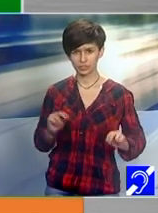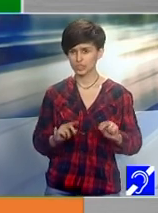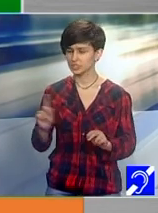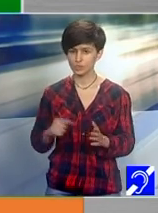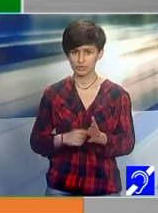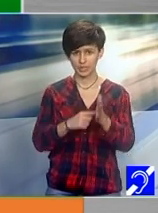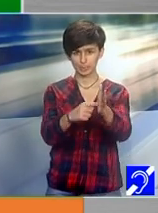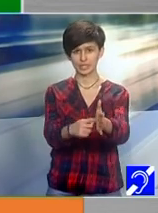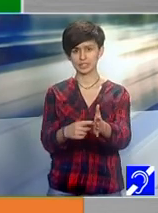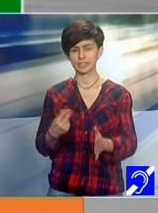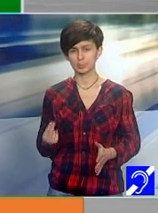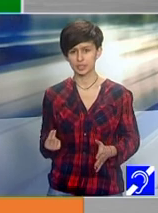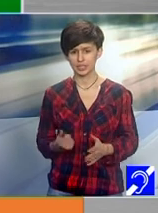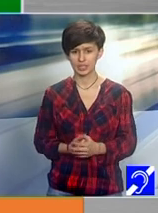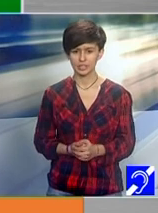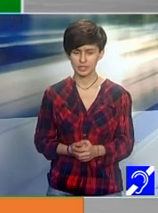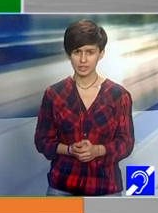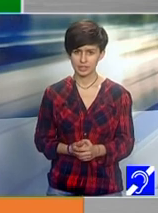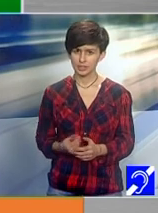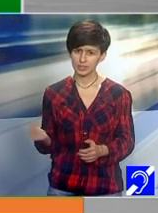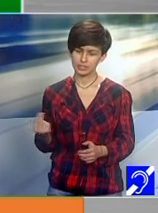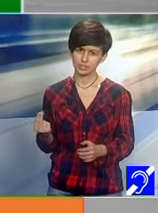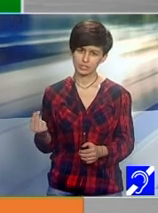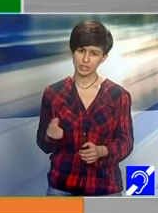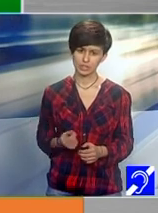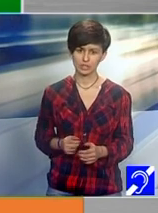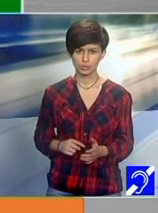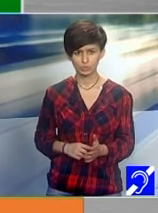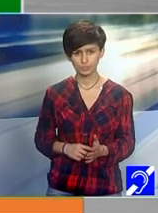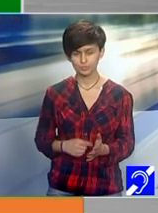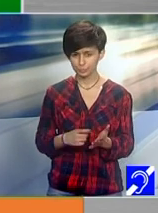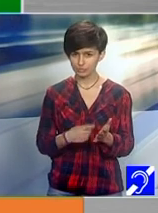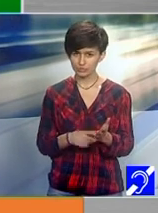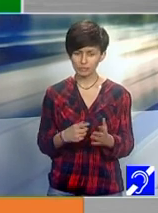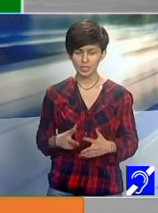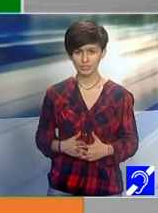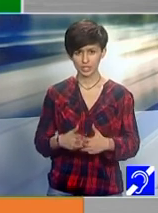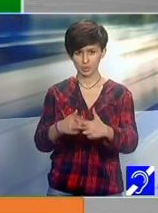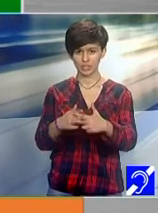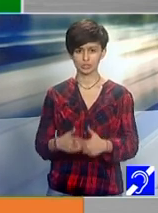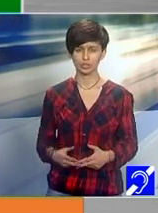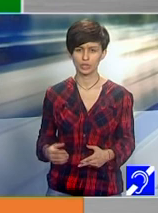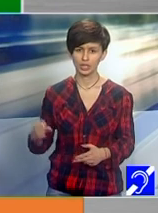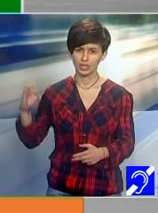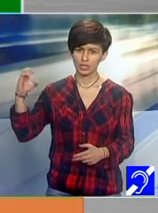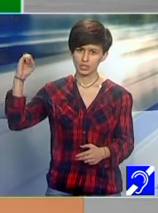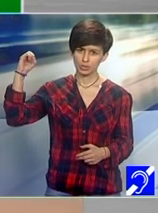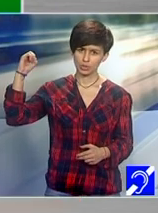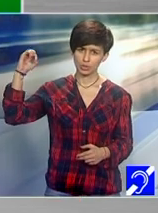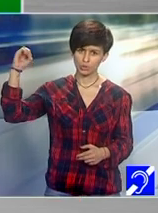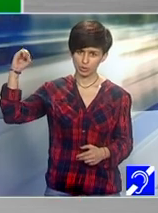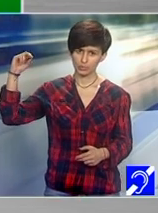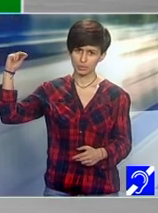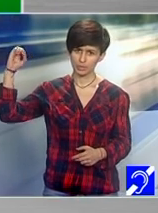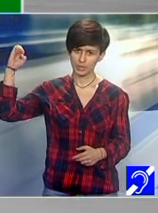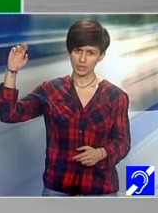cum trebuie, atunci cooperativele nu s-au gândit să militeze pentru a-și apăra